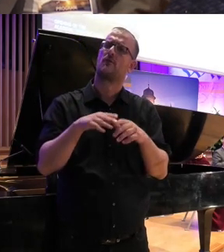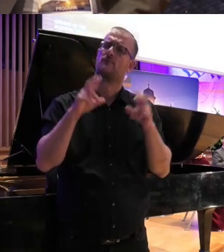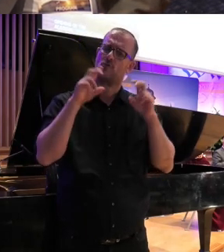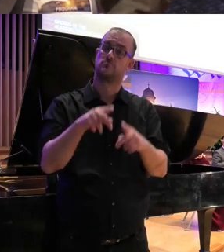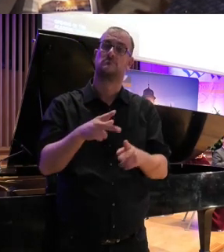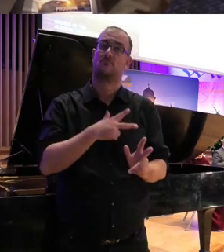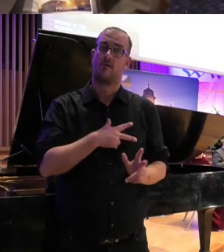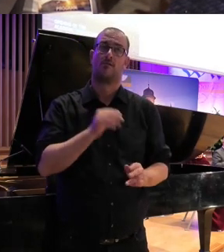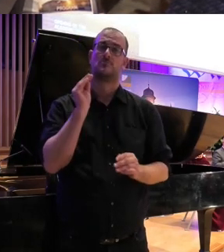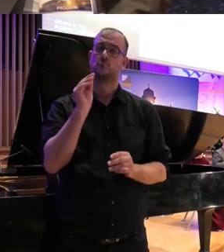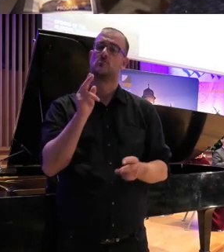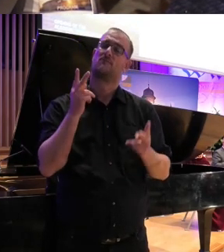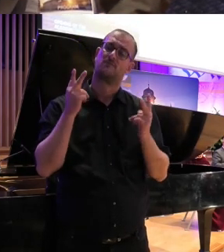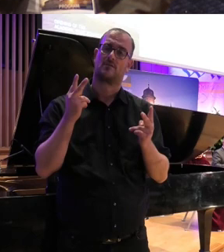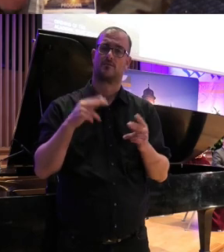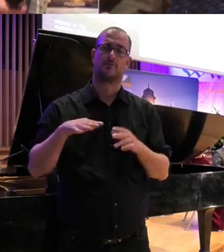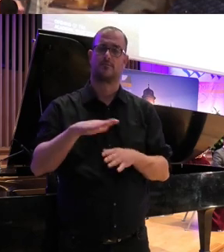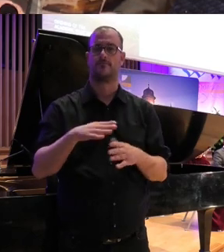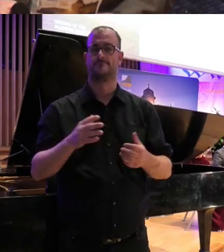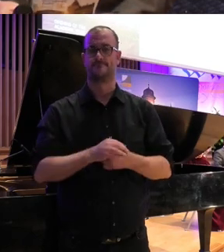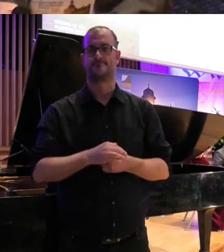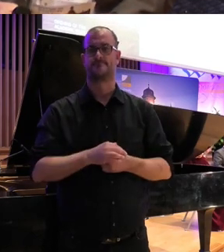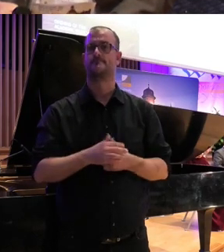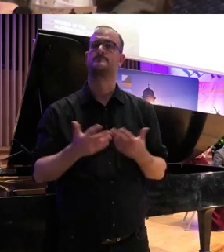wichtig ist für die Zukunft unseres Landes. Also